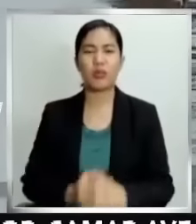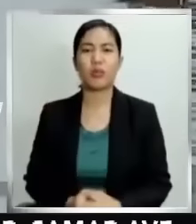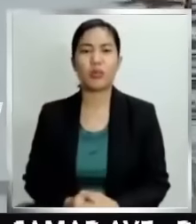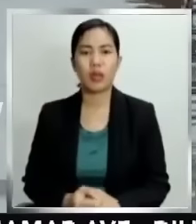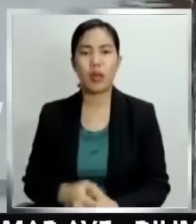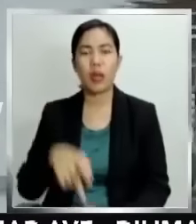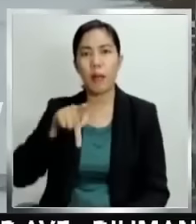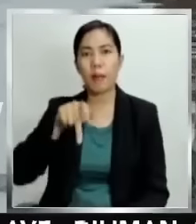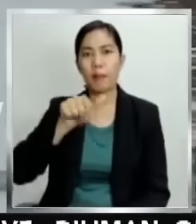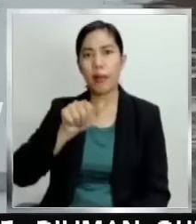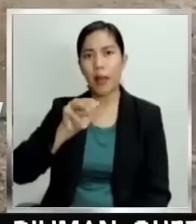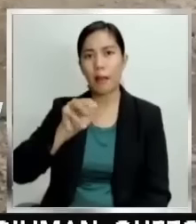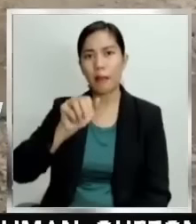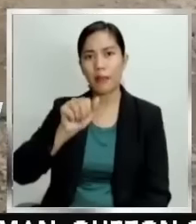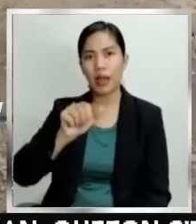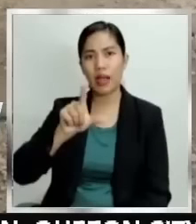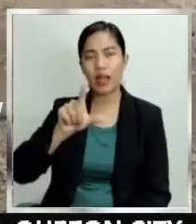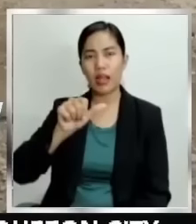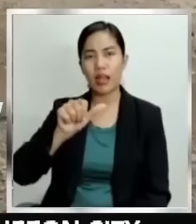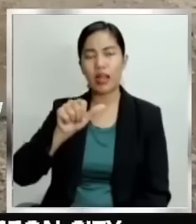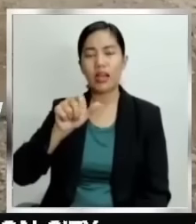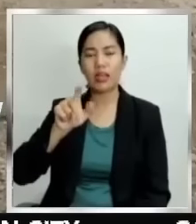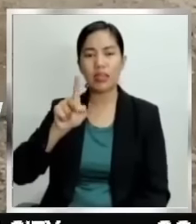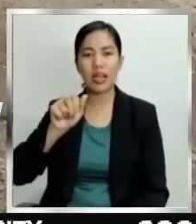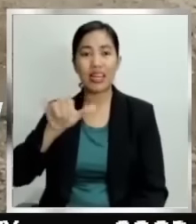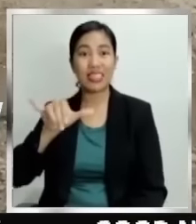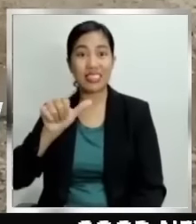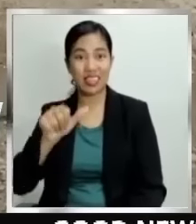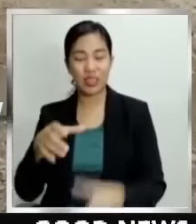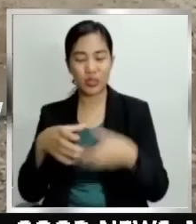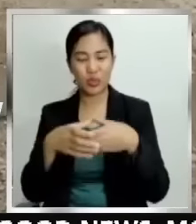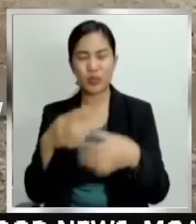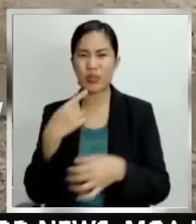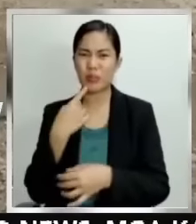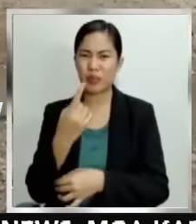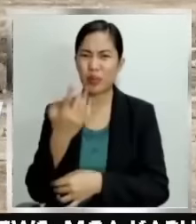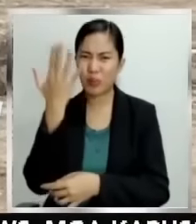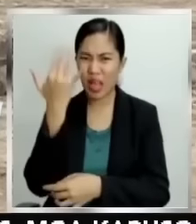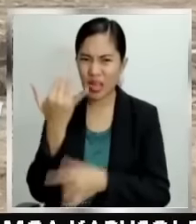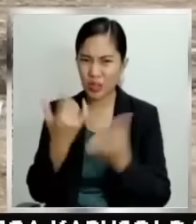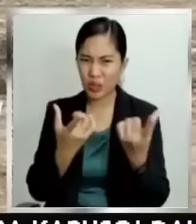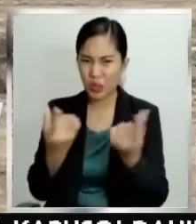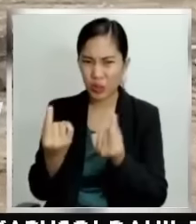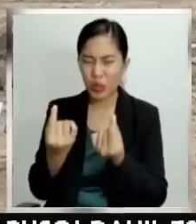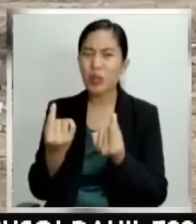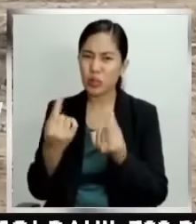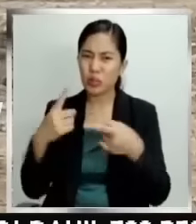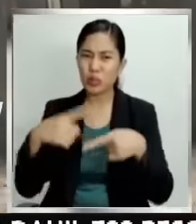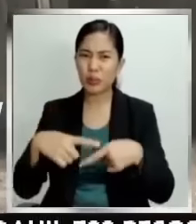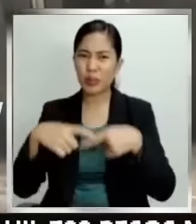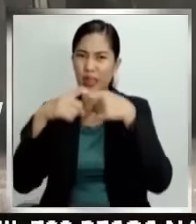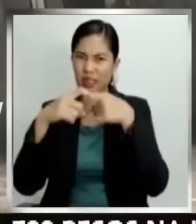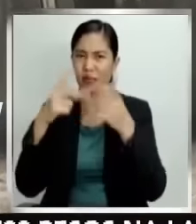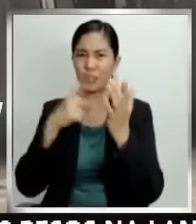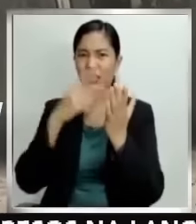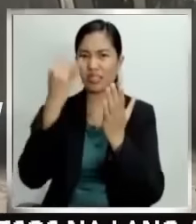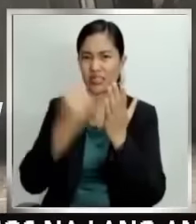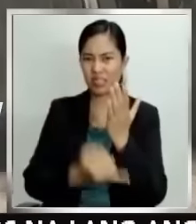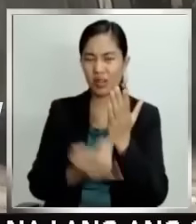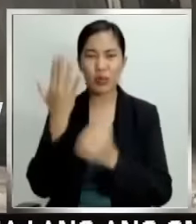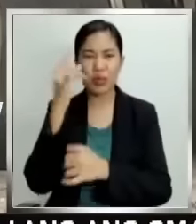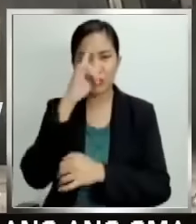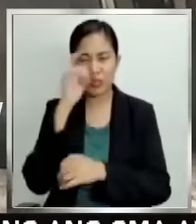raw nagaganap na pananambak dahil sinuspindi ng DENR ang mga Manila Bay Reclamation Projects habang nirerepaso ang environmental impact ng